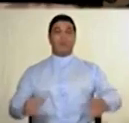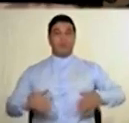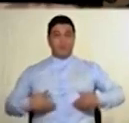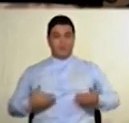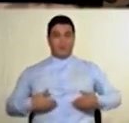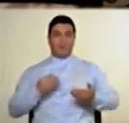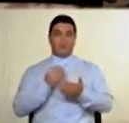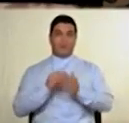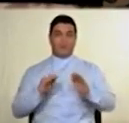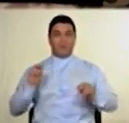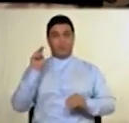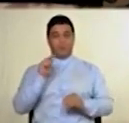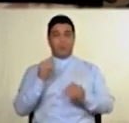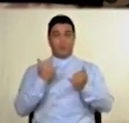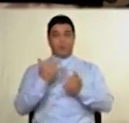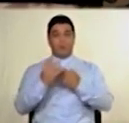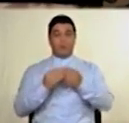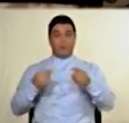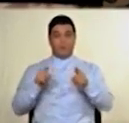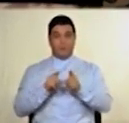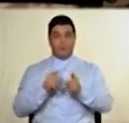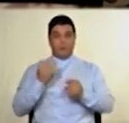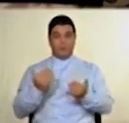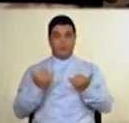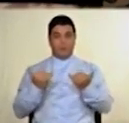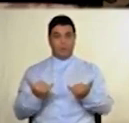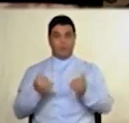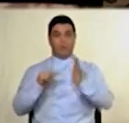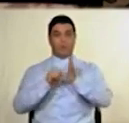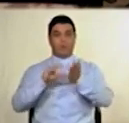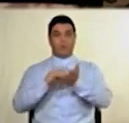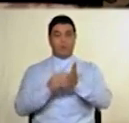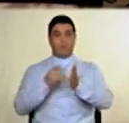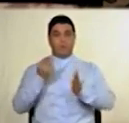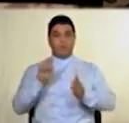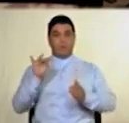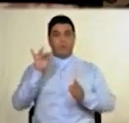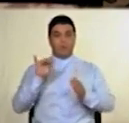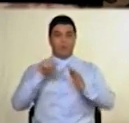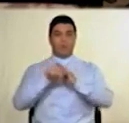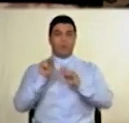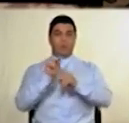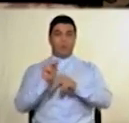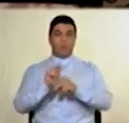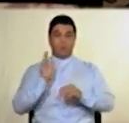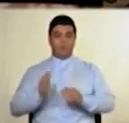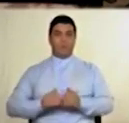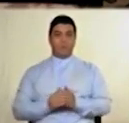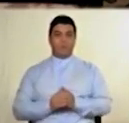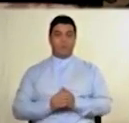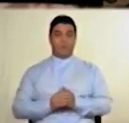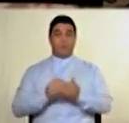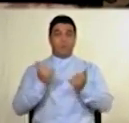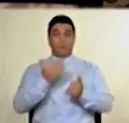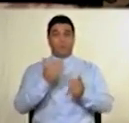Assalomu alaykum aziz o'quvchilar. Mana siz bilan bugun 6-sinf tarix darslarini yana davom ettiramiz.